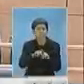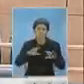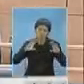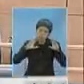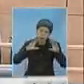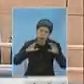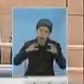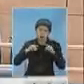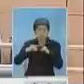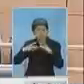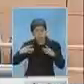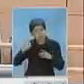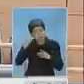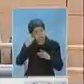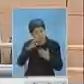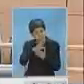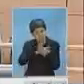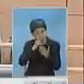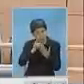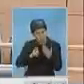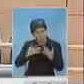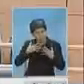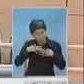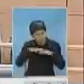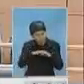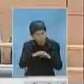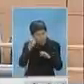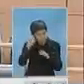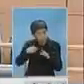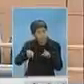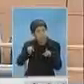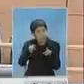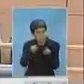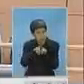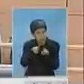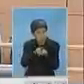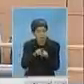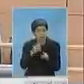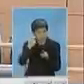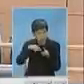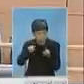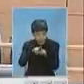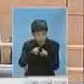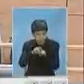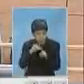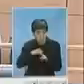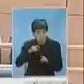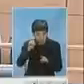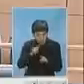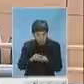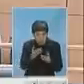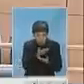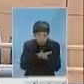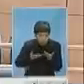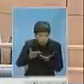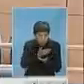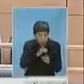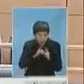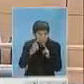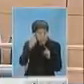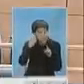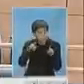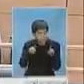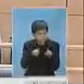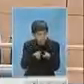รัฐบาลทั้งฝ่ายค้านคือเห็นว่าบ้านเมืองนี้ต้องปรองดองนี่เห็นตรงกันเห็นตรงกันที่ว่าจะต้องมีการเจรจาพูดคุยนี่ก็เห็น